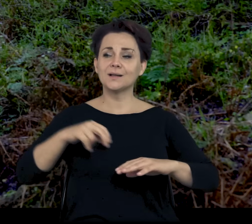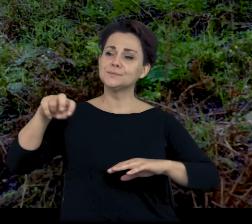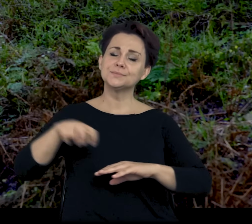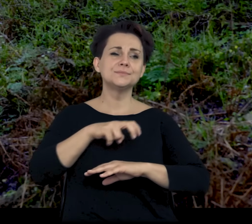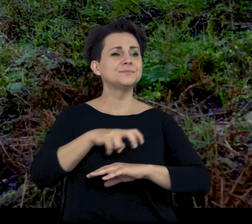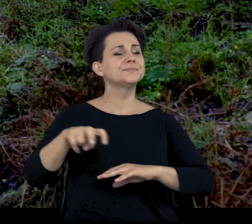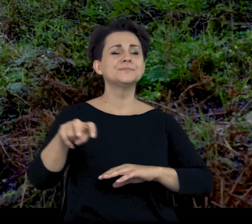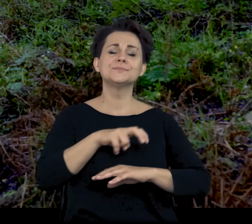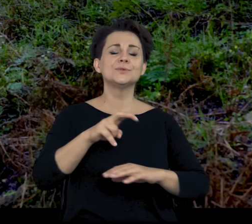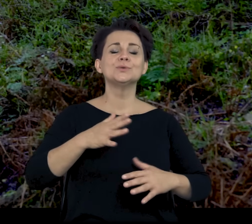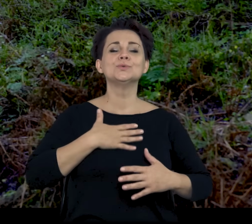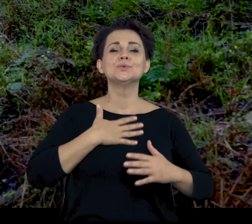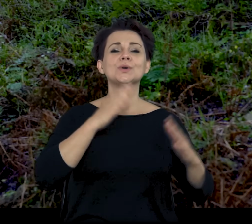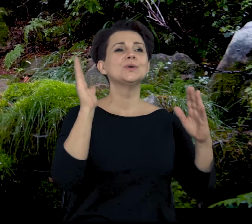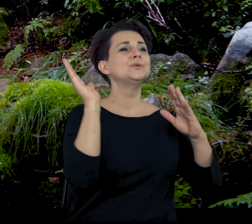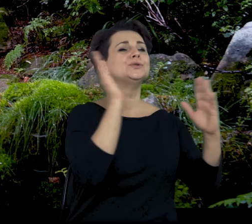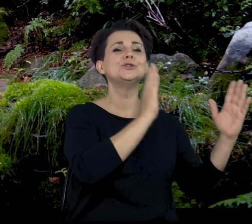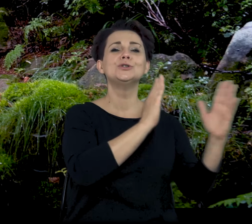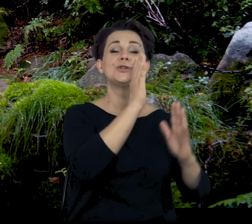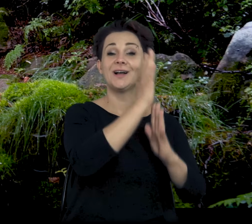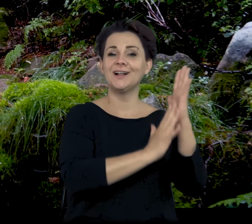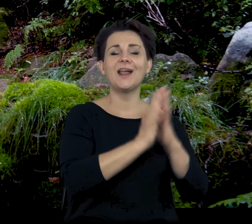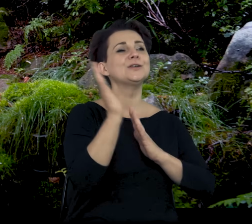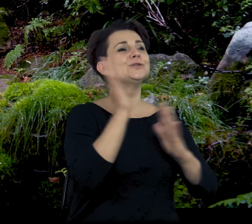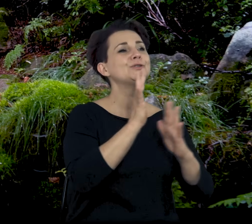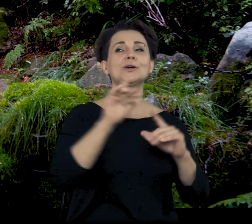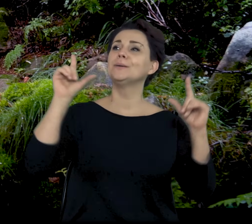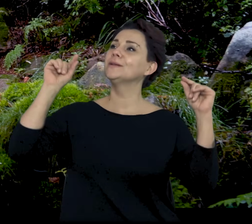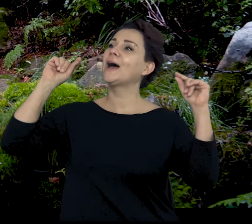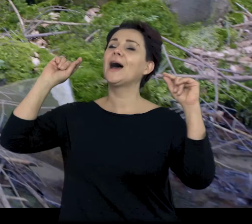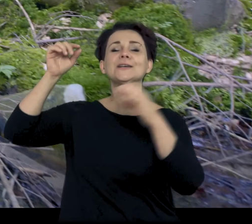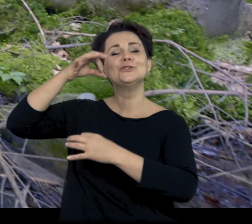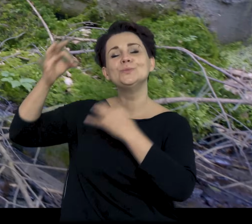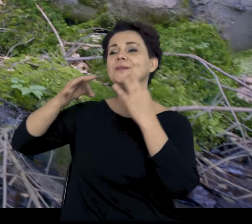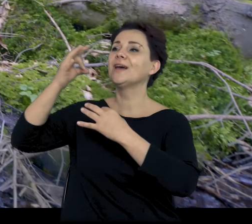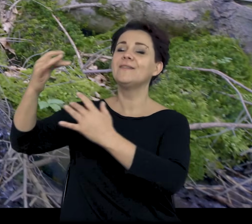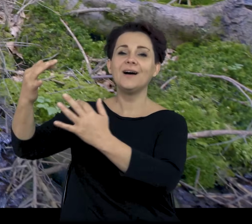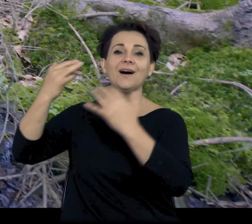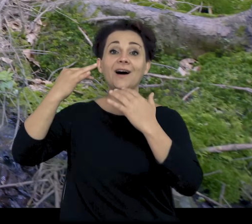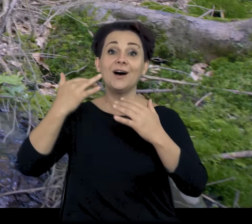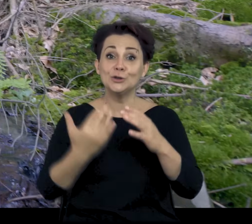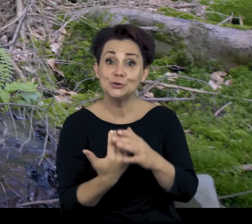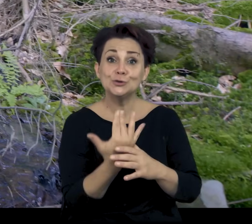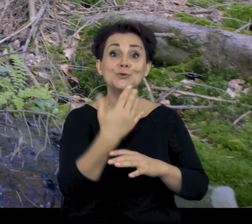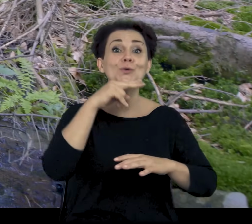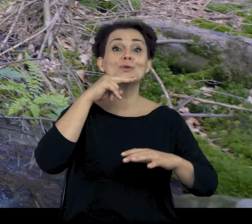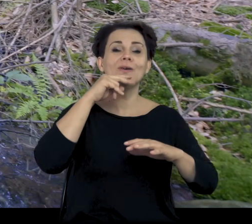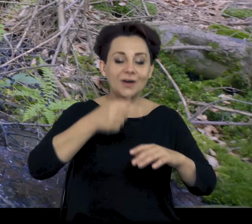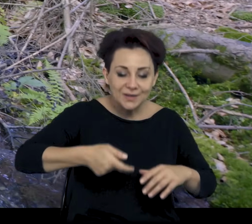Gdy wędrujemy, czujemy szum lasu, śpiew ptaków, możemy posmakować źródlanej